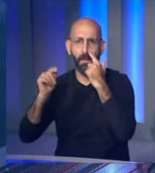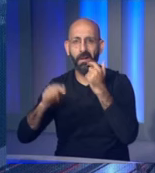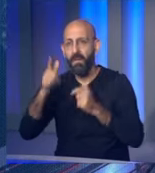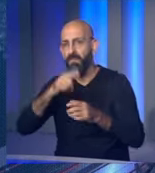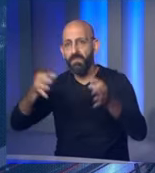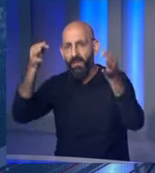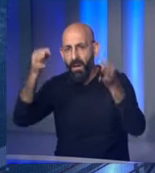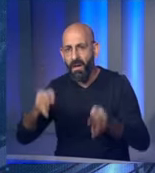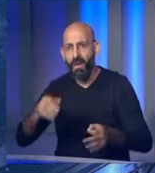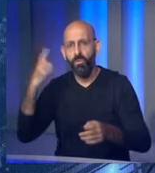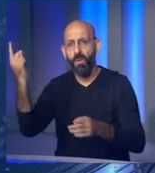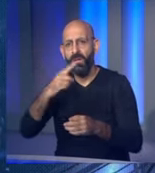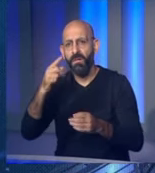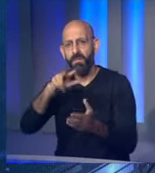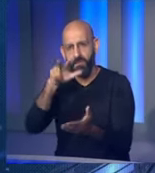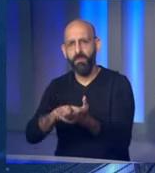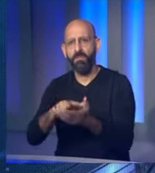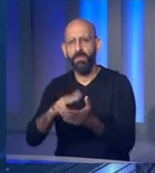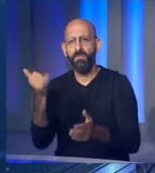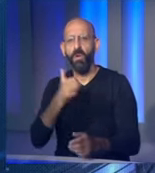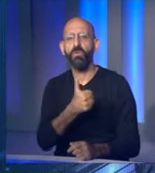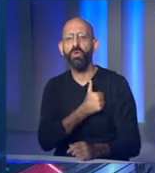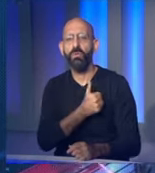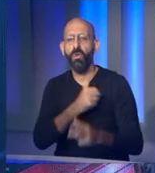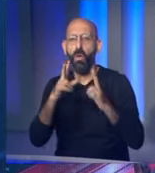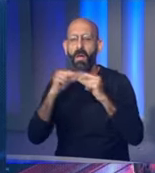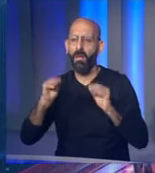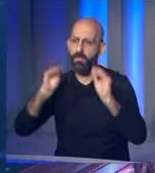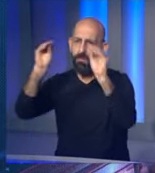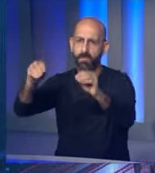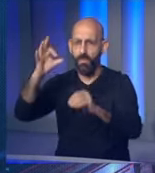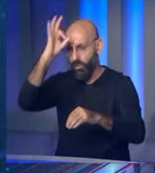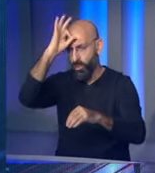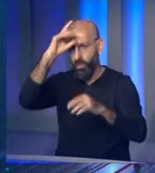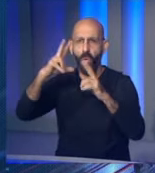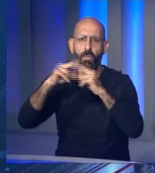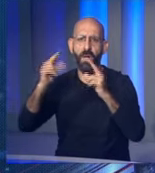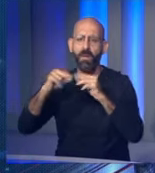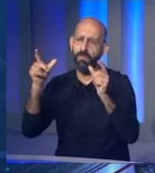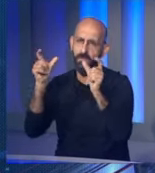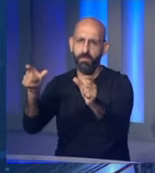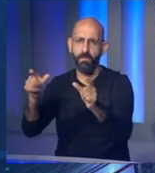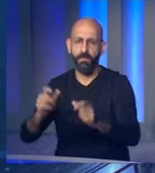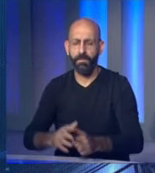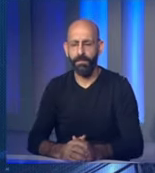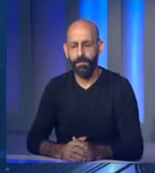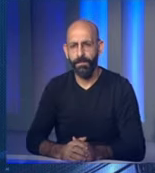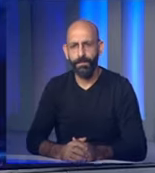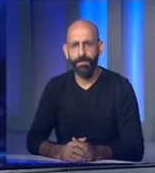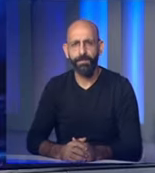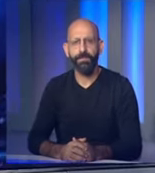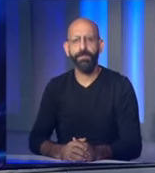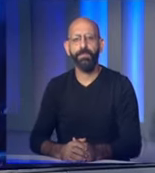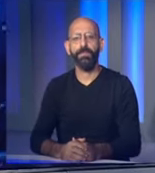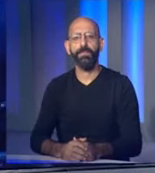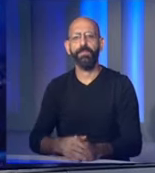الحاصل للبلدات اللبنانيه وشدد على تطبيق القرارات الدوليه الواضحه وتعزيز سلطه الجيش في